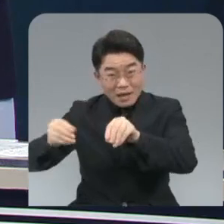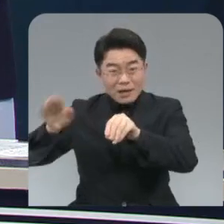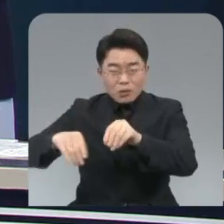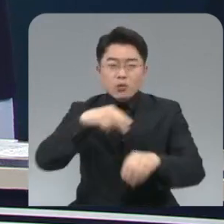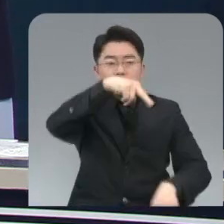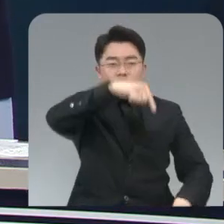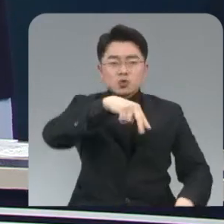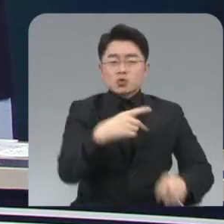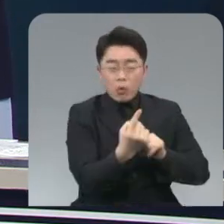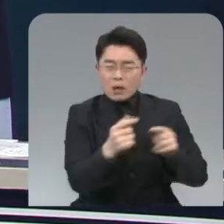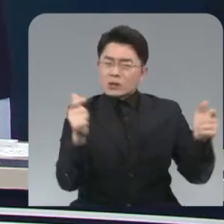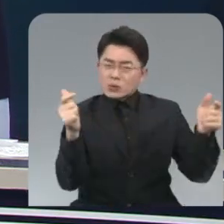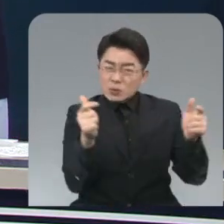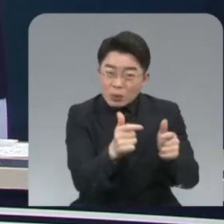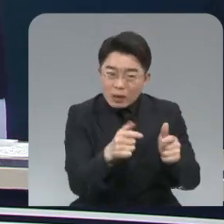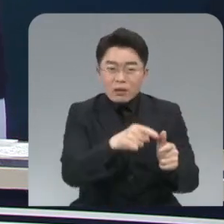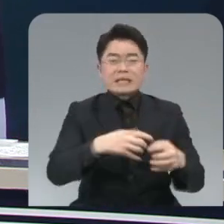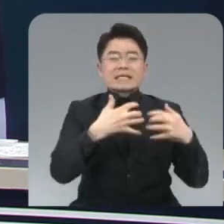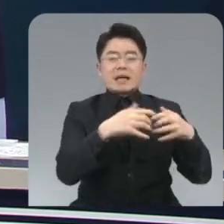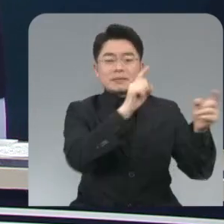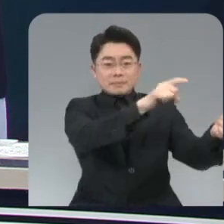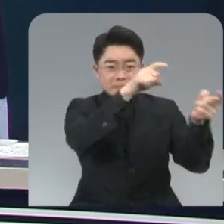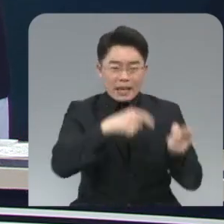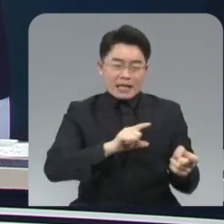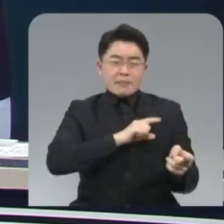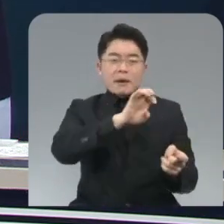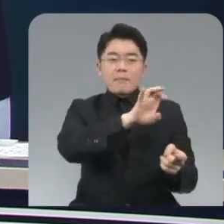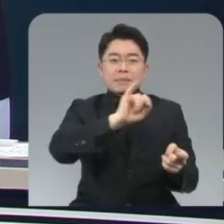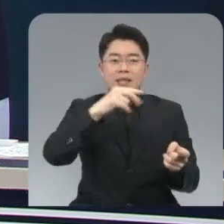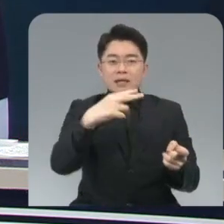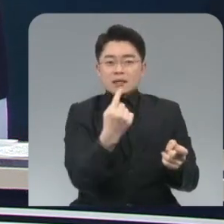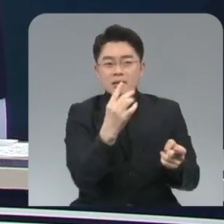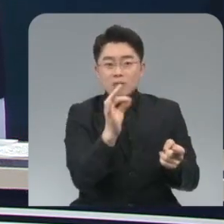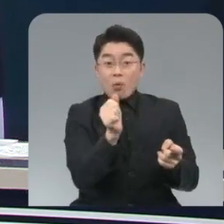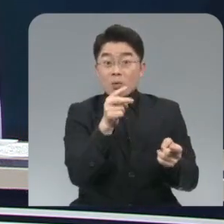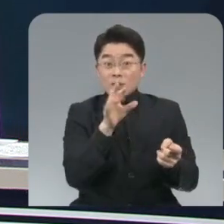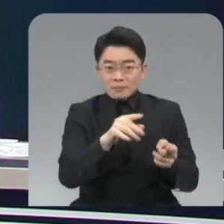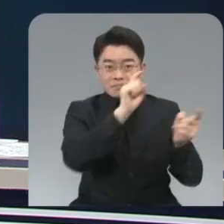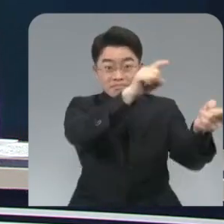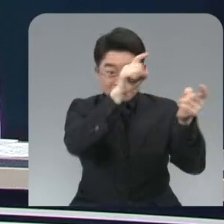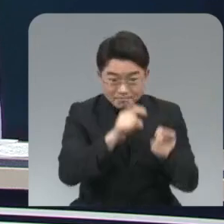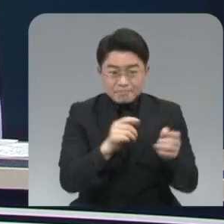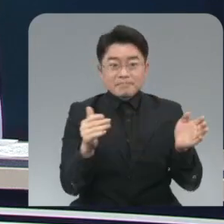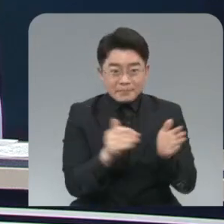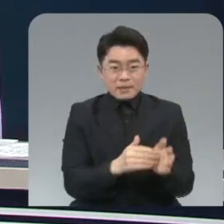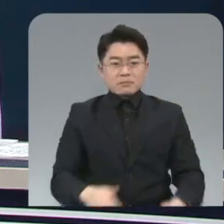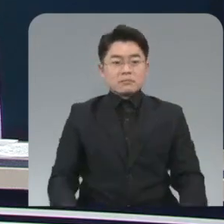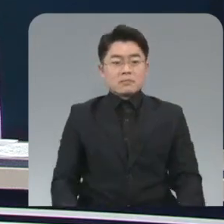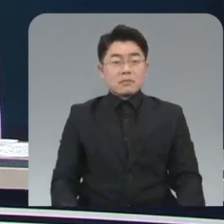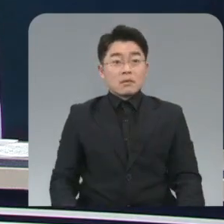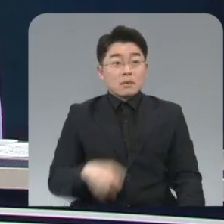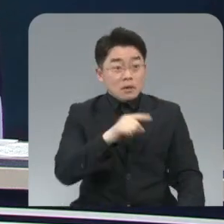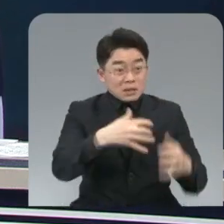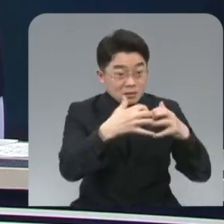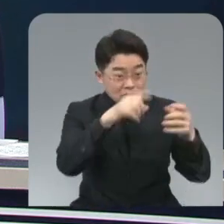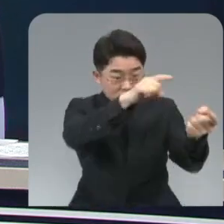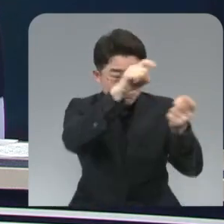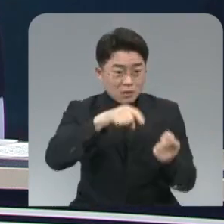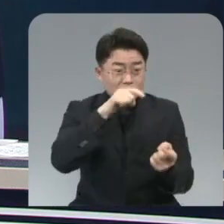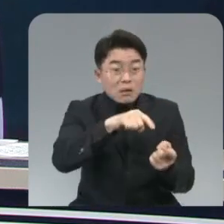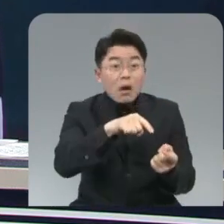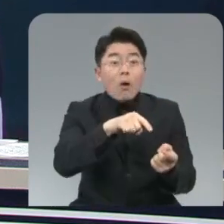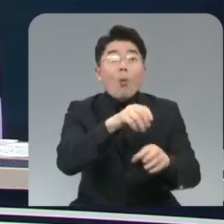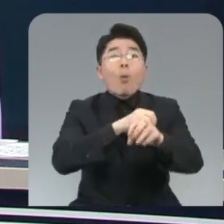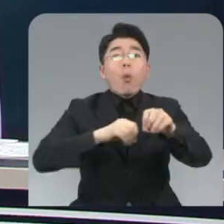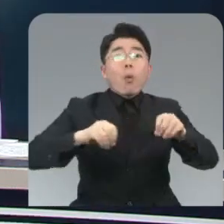즉 피동형 수소 제거 장치를 국내 모든 원전에 설치했습니다. 그런데 이 장치가 정작 위험한